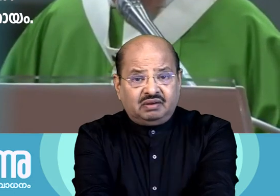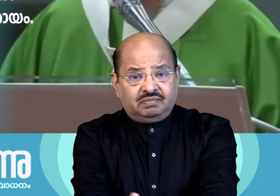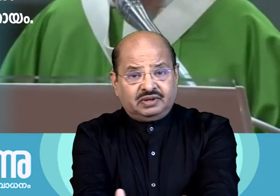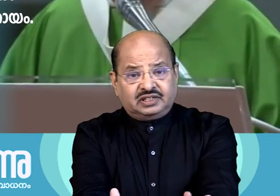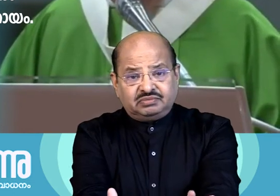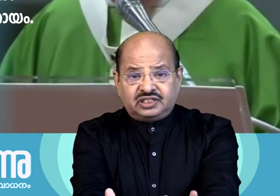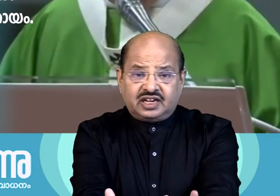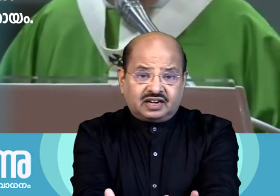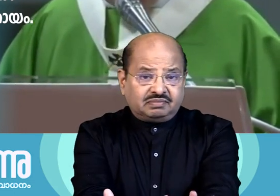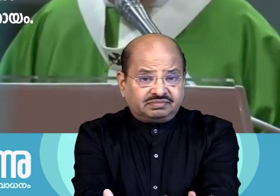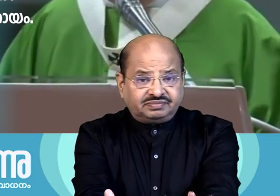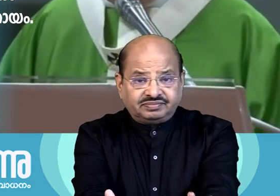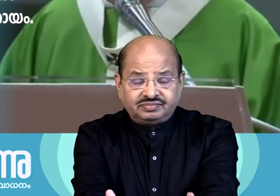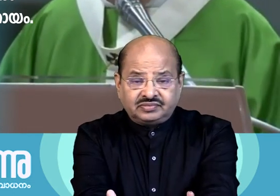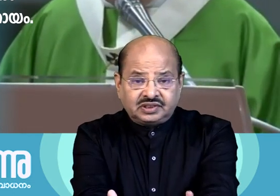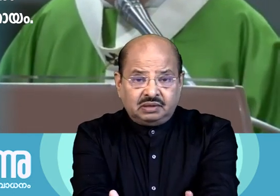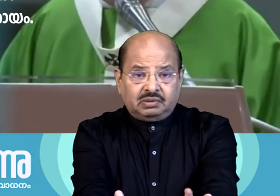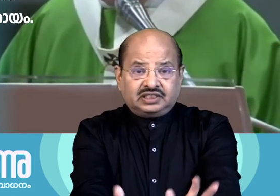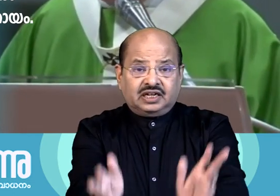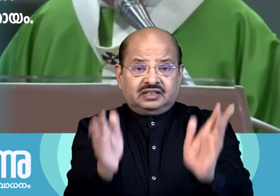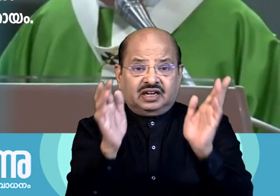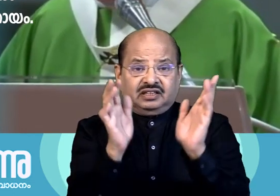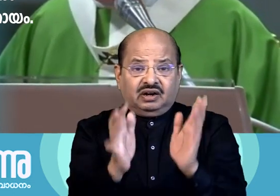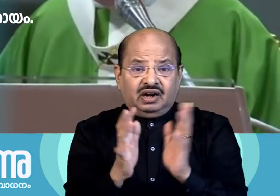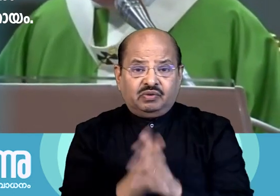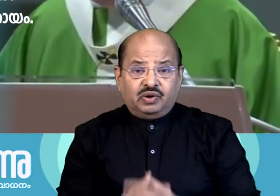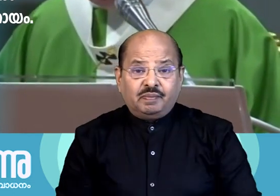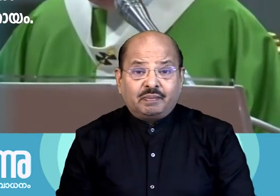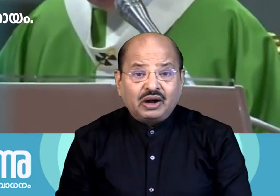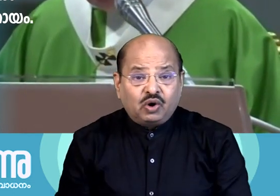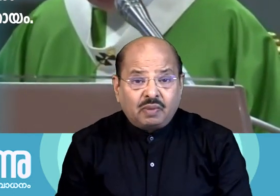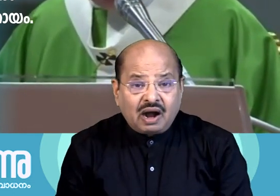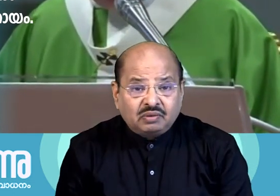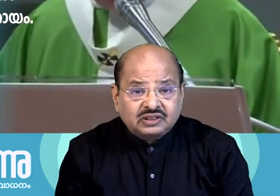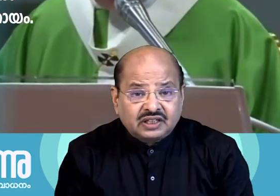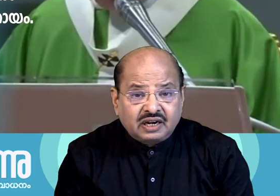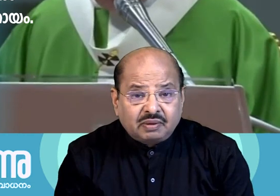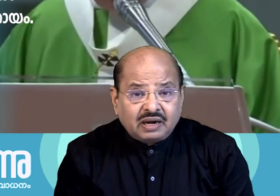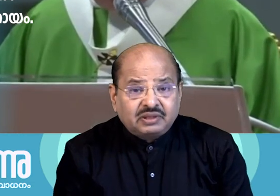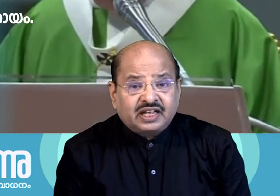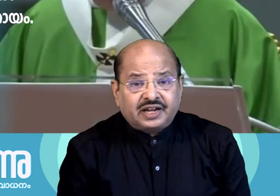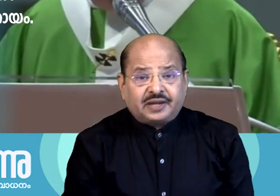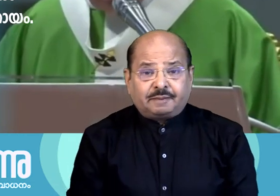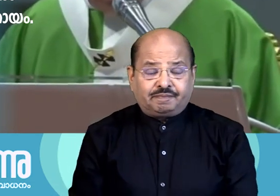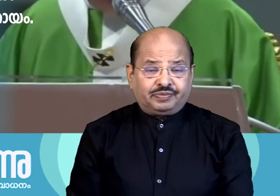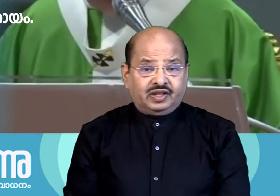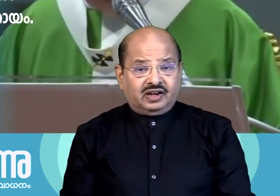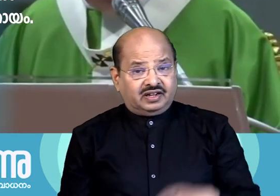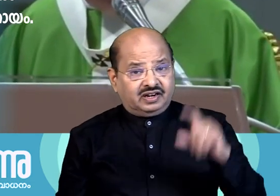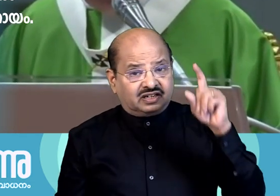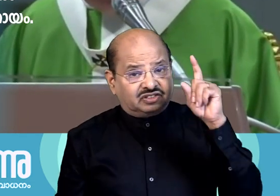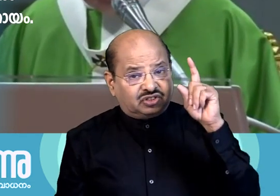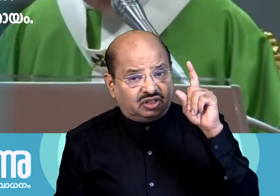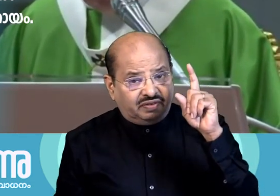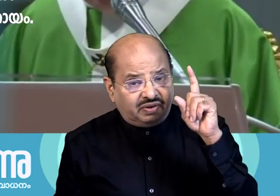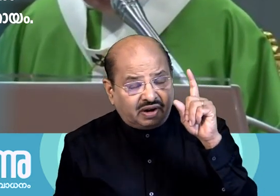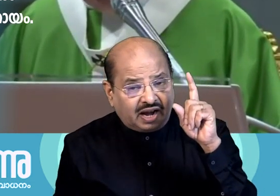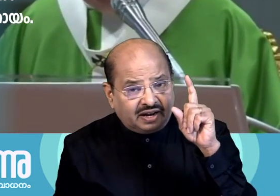കഴിവിനെ പ്രശംസിച്ചേക്കാം. പക്ഷെ അത്തരത്തിലുള്ള ഒരു മനോഭാവത്തിൻ്റെ ഫലമെന്തായിരിക്കും?